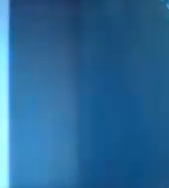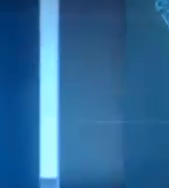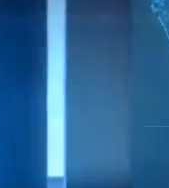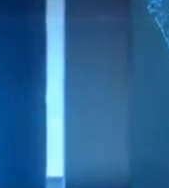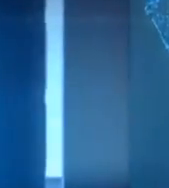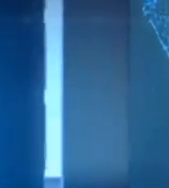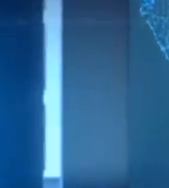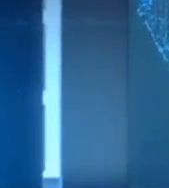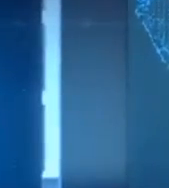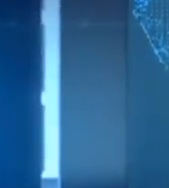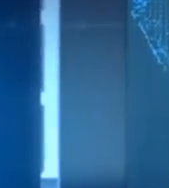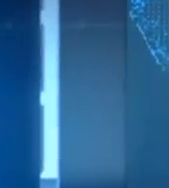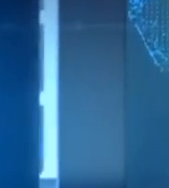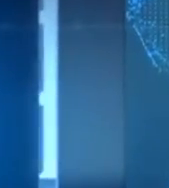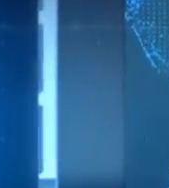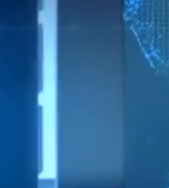Жетісу телеарнасы.